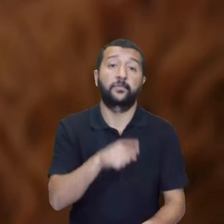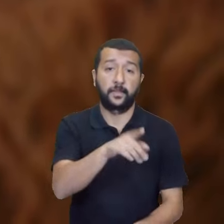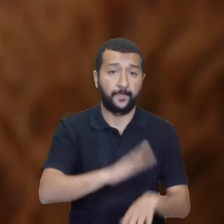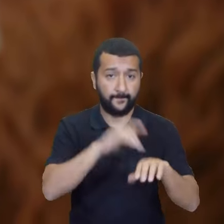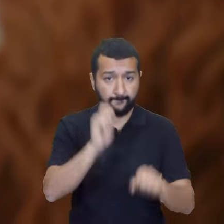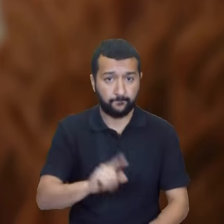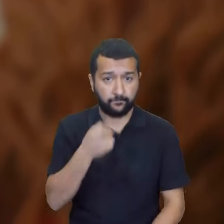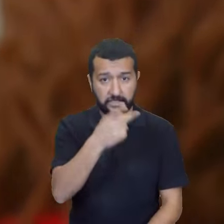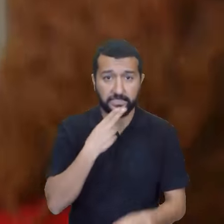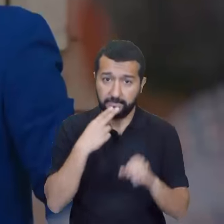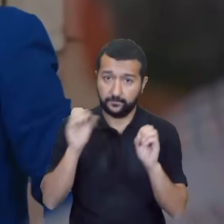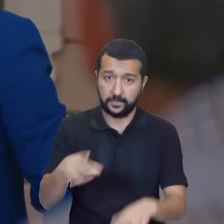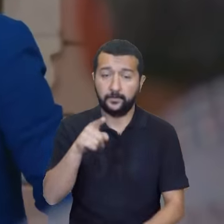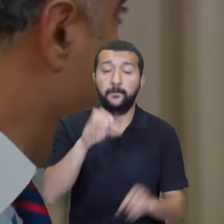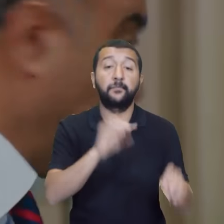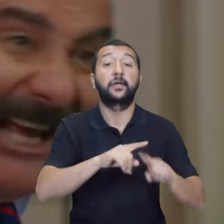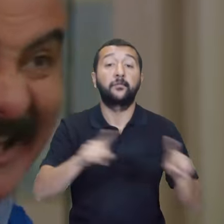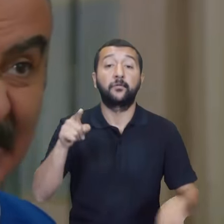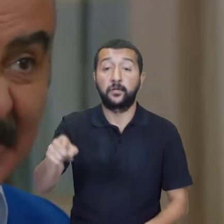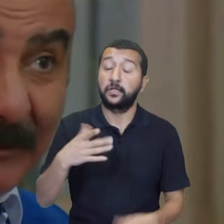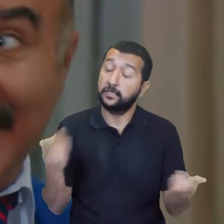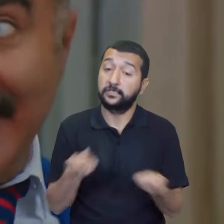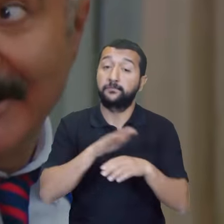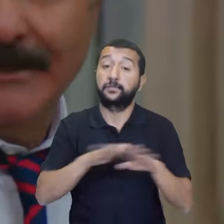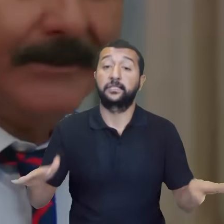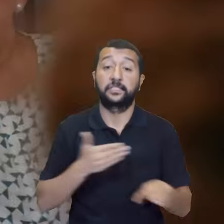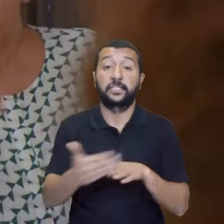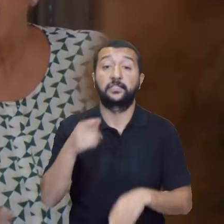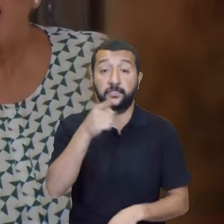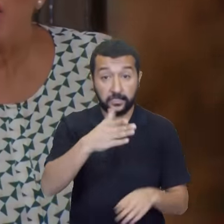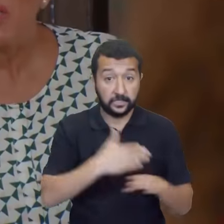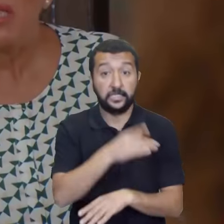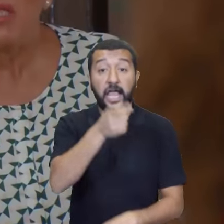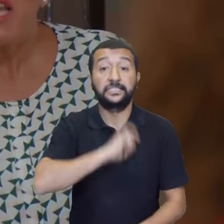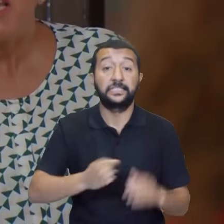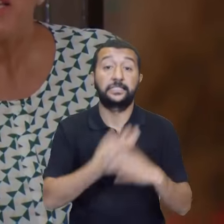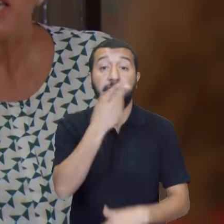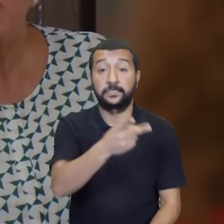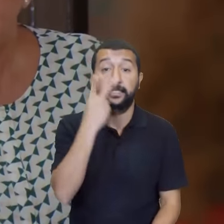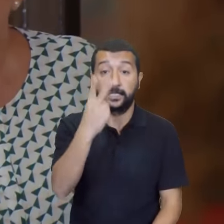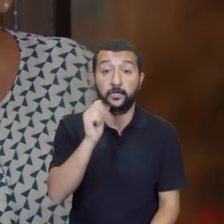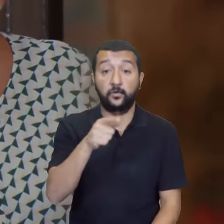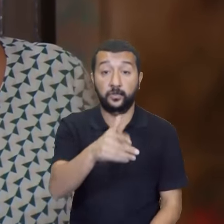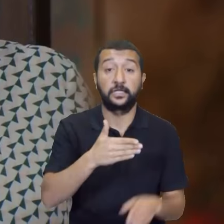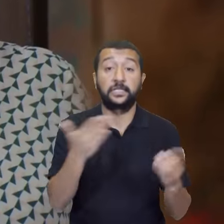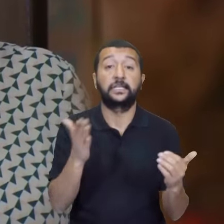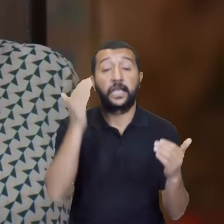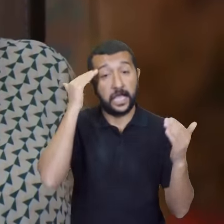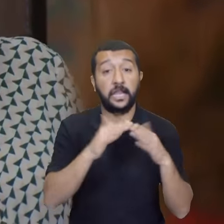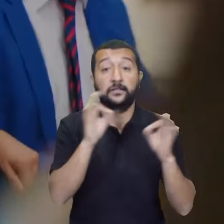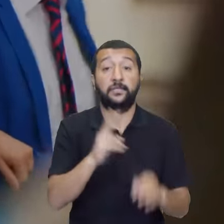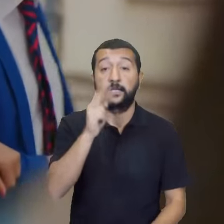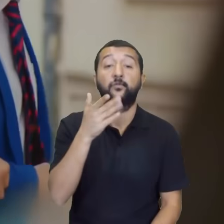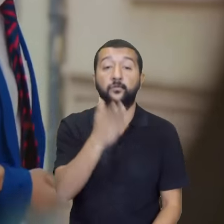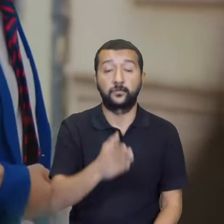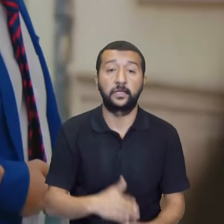Ne yapıyorsun sen, delirdin mi? Bırak kızı. Bırakmam. Okya'dan çıktı bir kere. Asıl siz raydan çıktınız. İki gün geçiremezsiniz siz